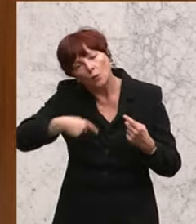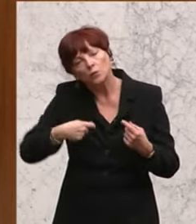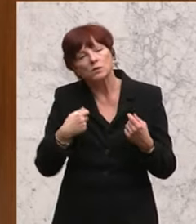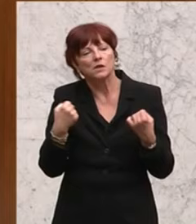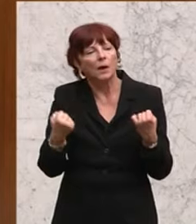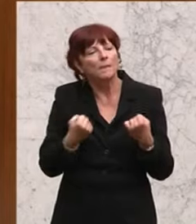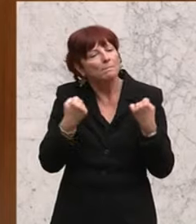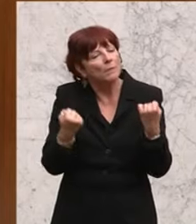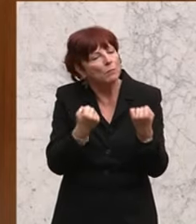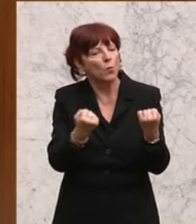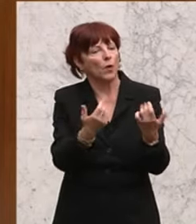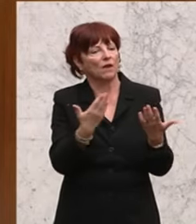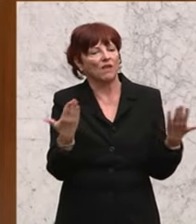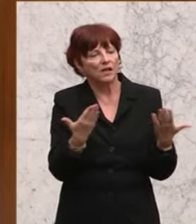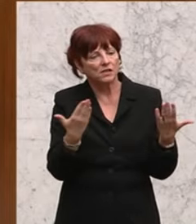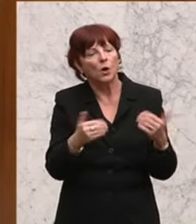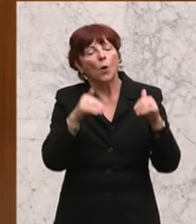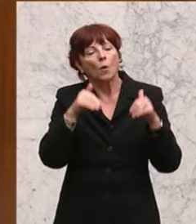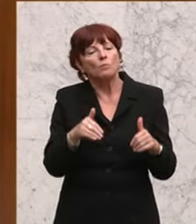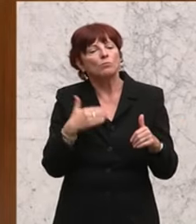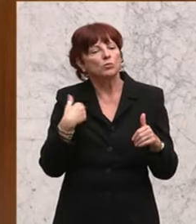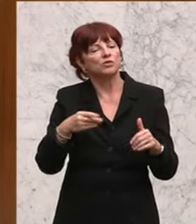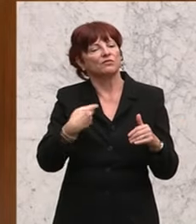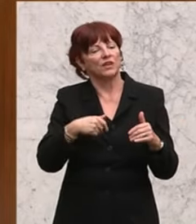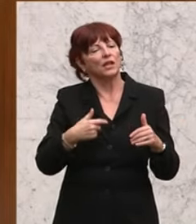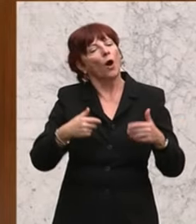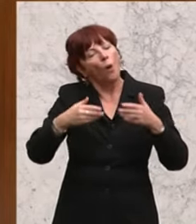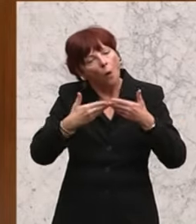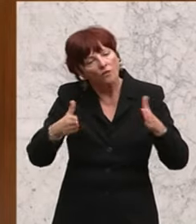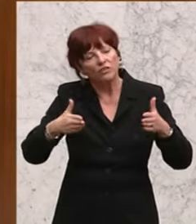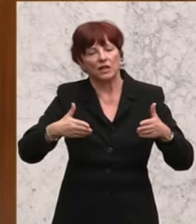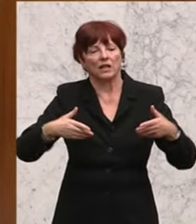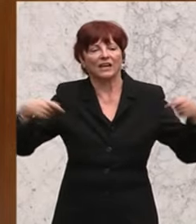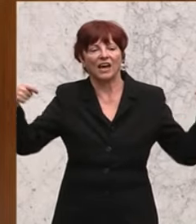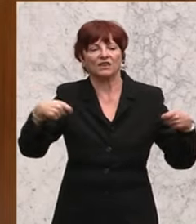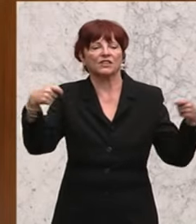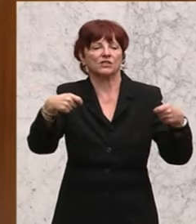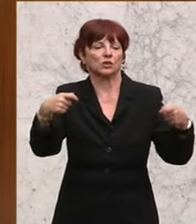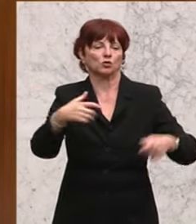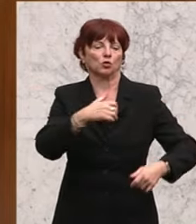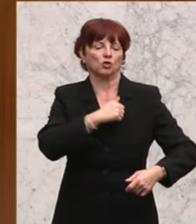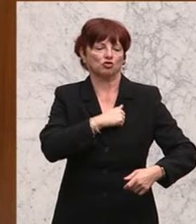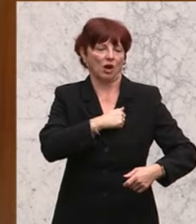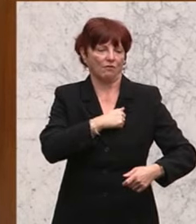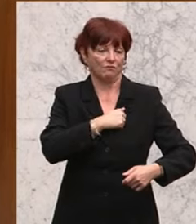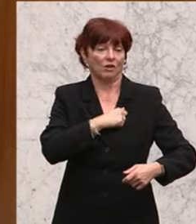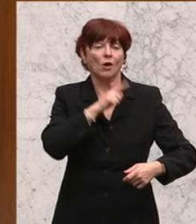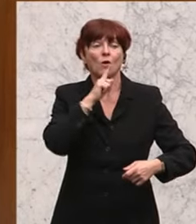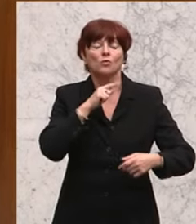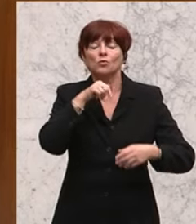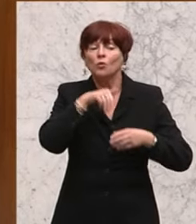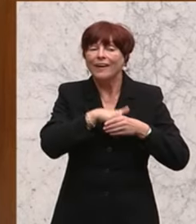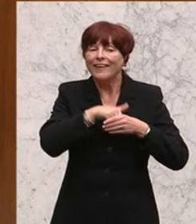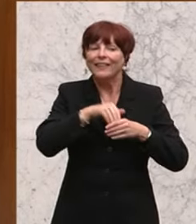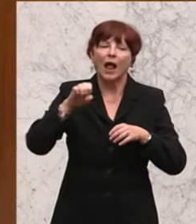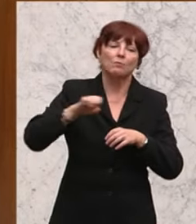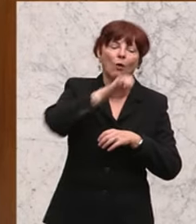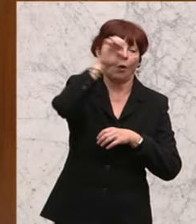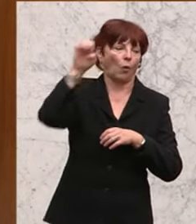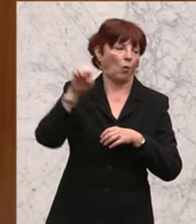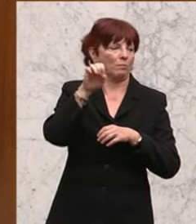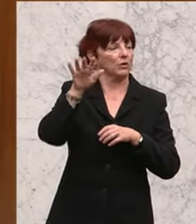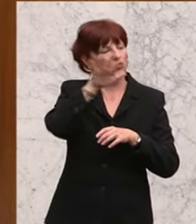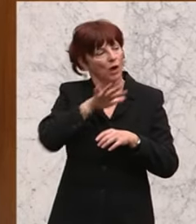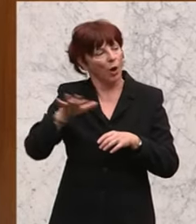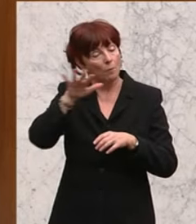sein, auch wieder die Spielräume zurückzugewinnen für öffentliche Investitionen. Und wir wissen, dass das natürlich nur im europäischen Raum geht. Wir brauchen diese